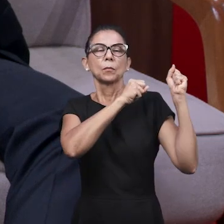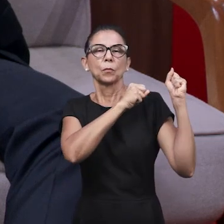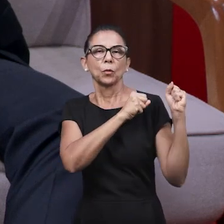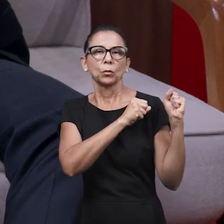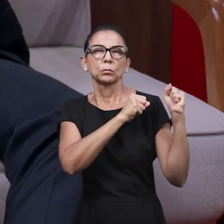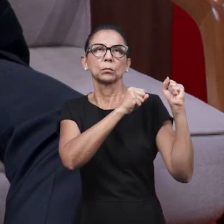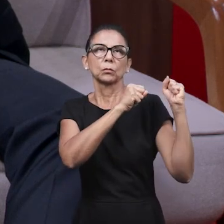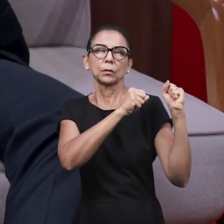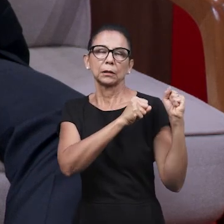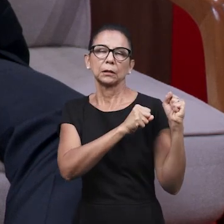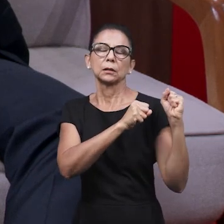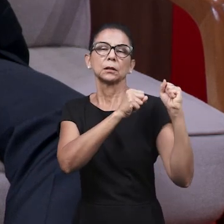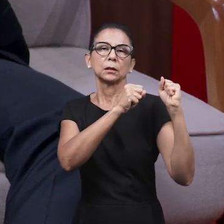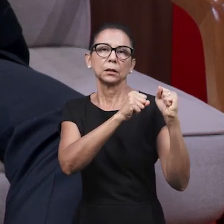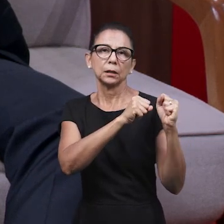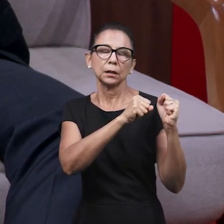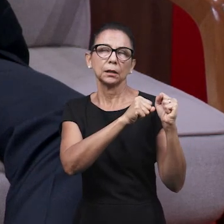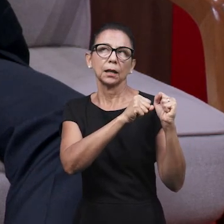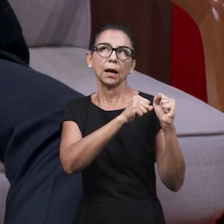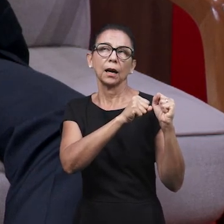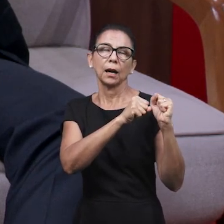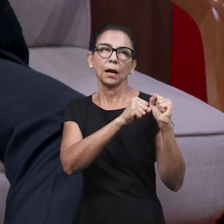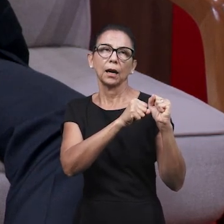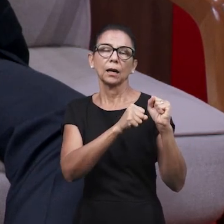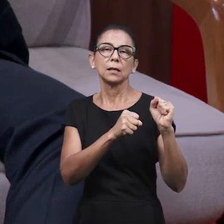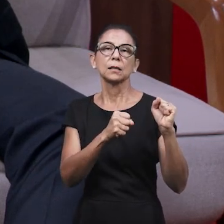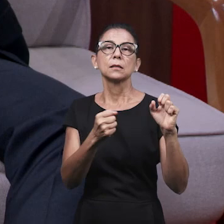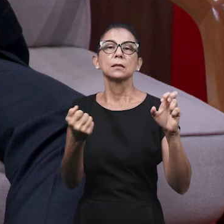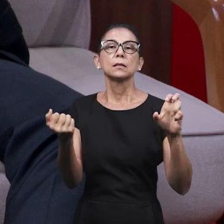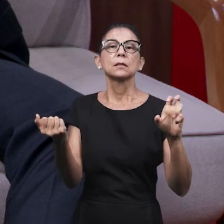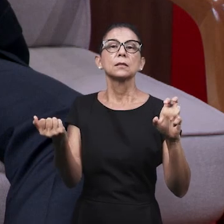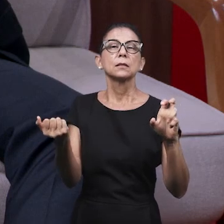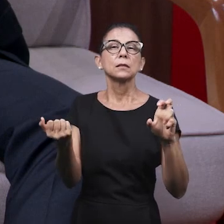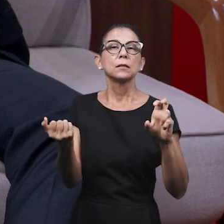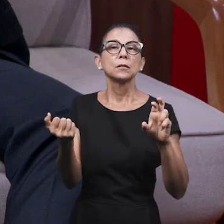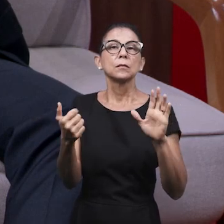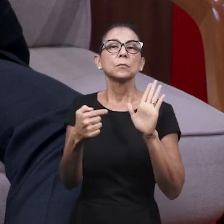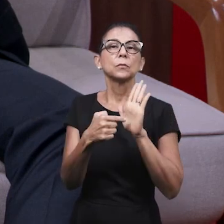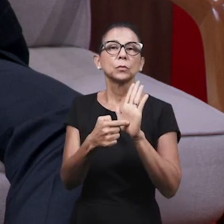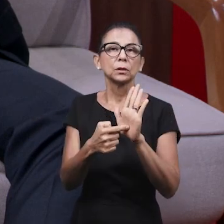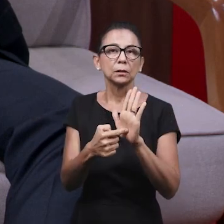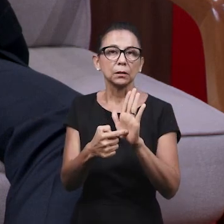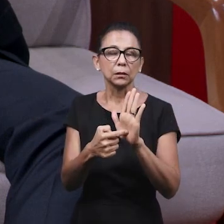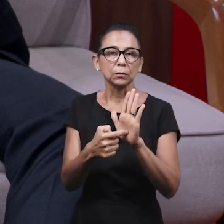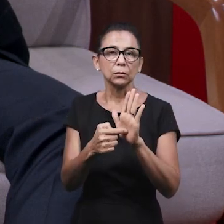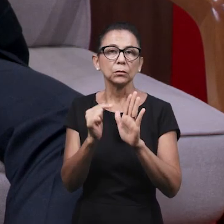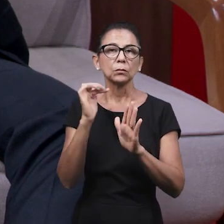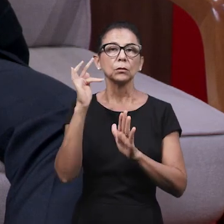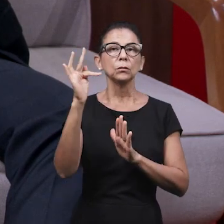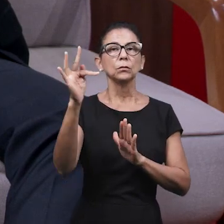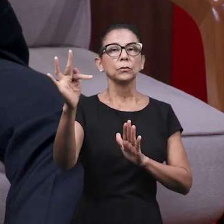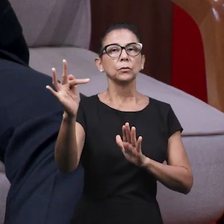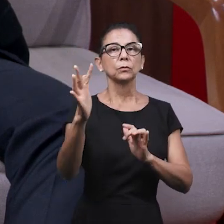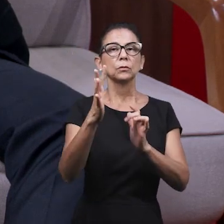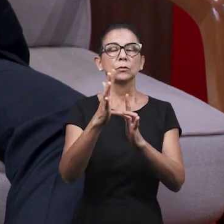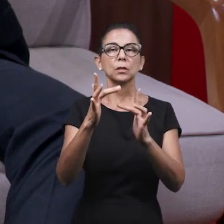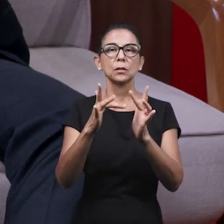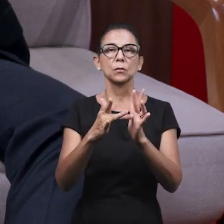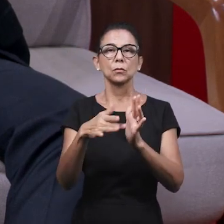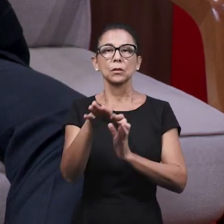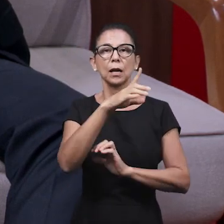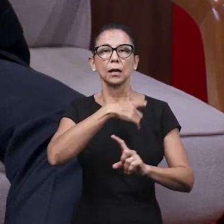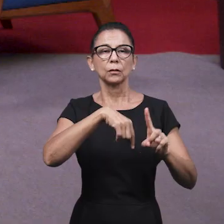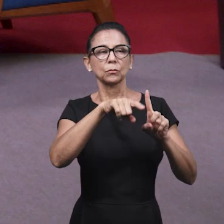Donc, cela qui pointe vers le Seigneur Jésus qui montait le calvaire en portant le bois qui était